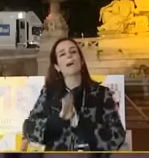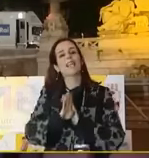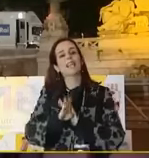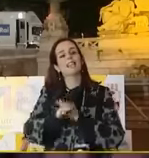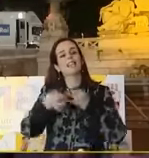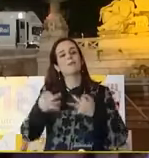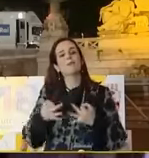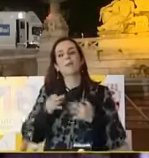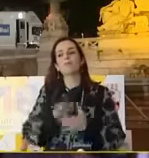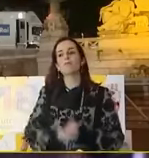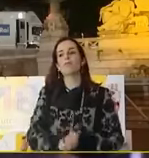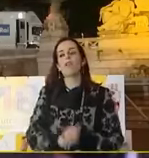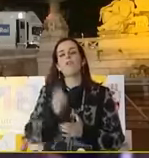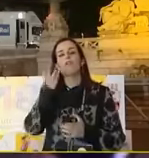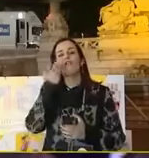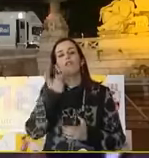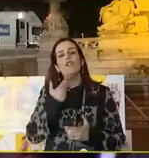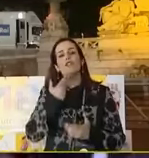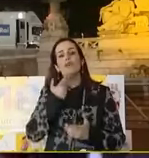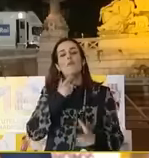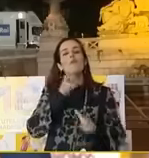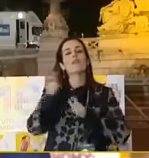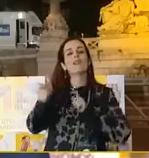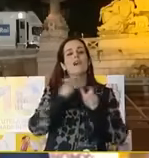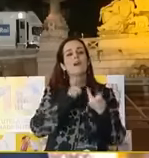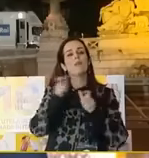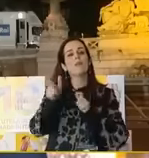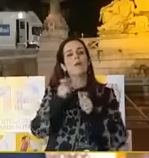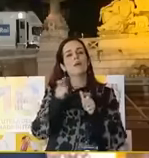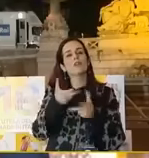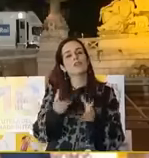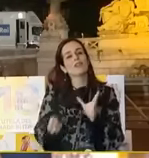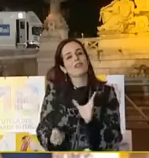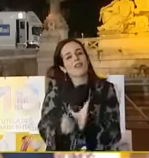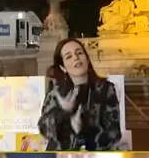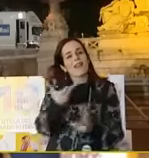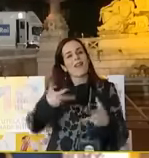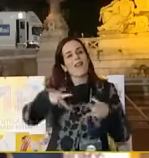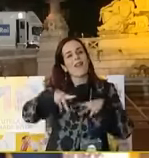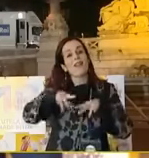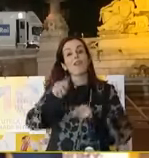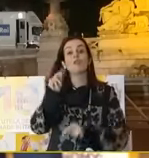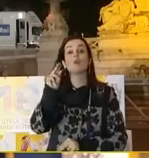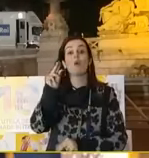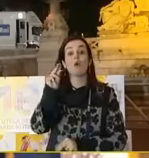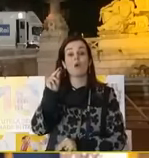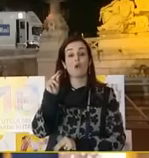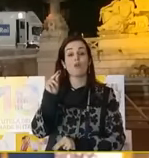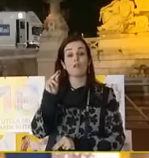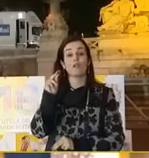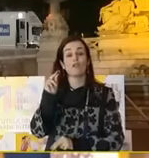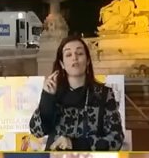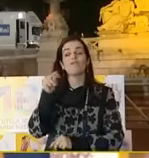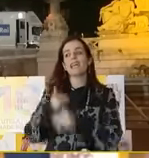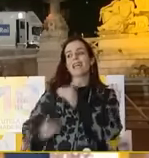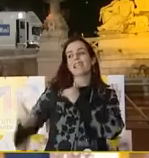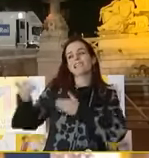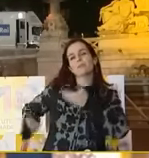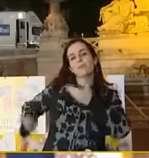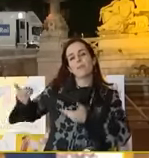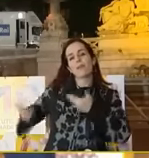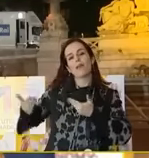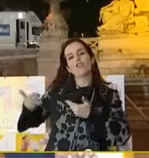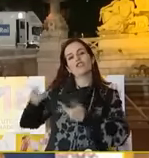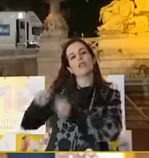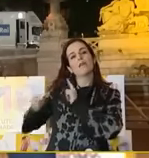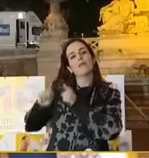vogliamo partire creando un rapporto nuovo con le persone rispetto alle politiche fiscali della regione.